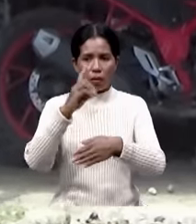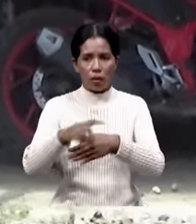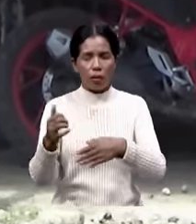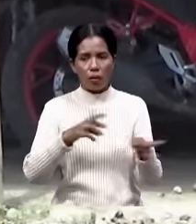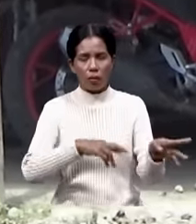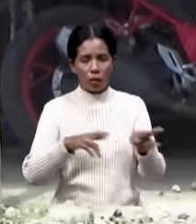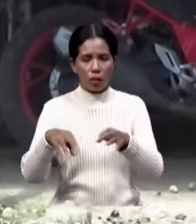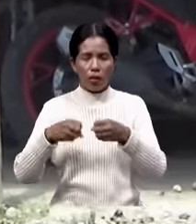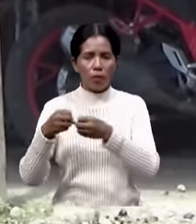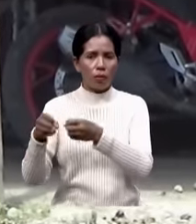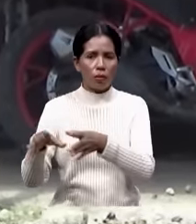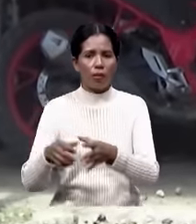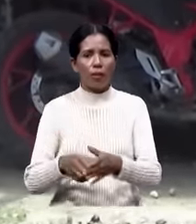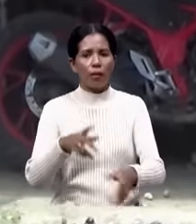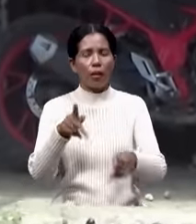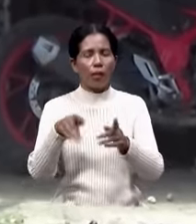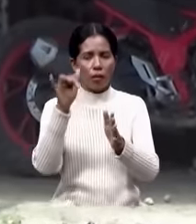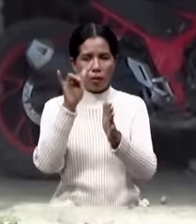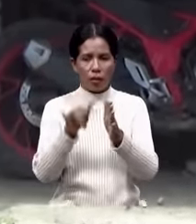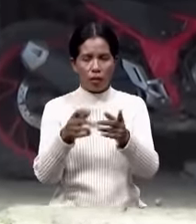pronto husik mamuk. Comunidade ne bema hilaya